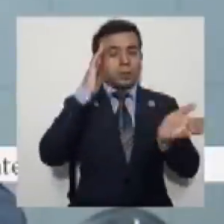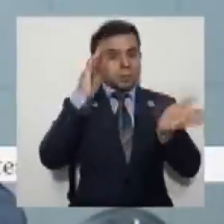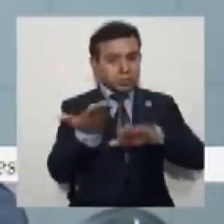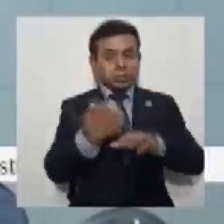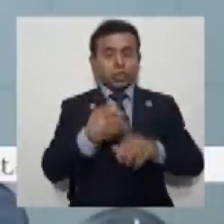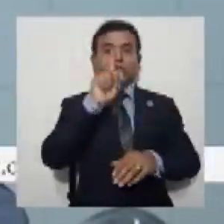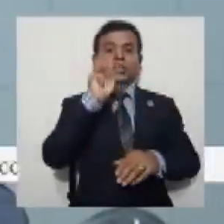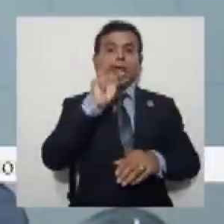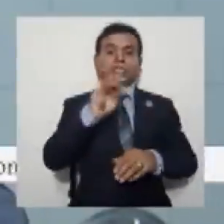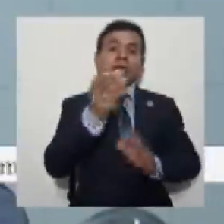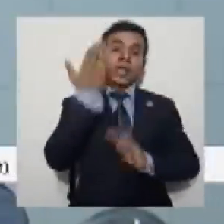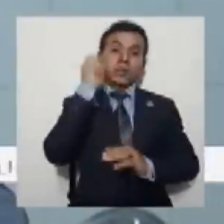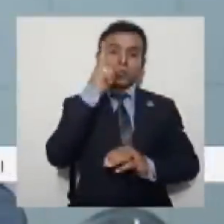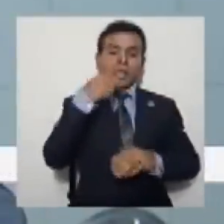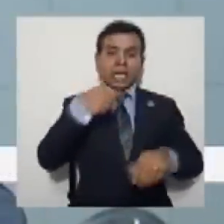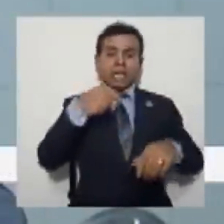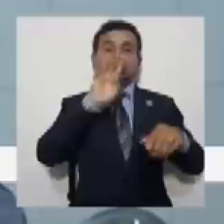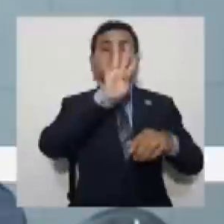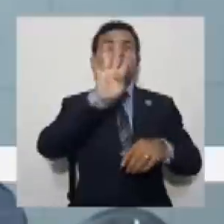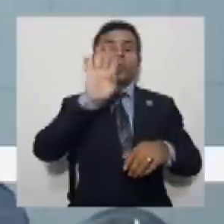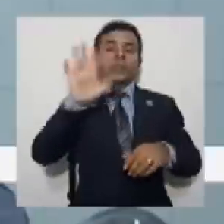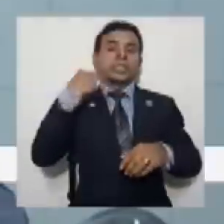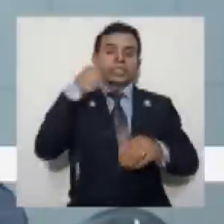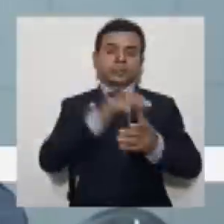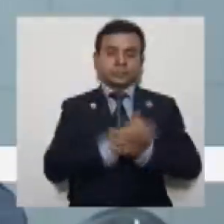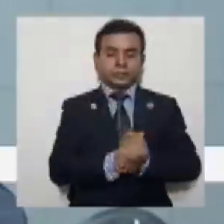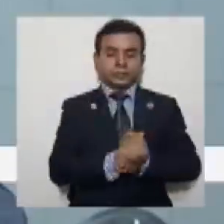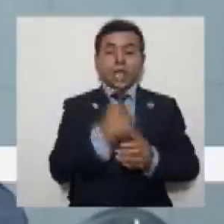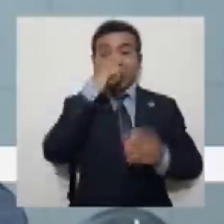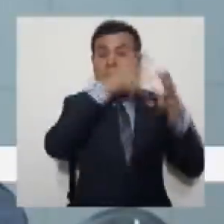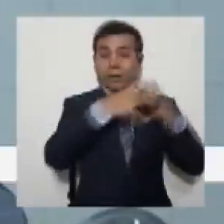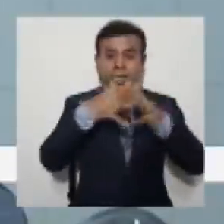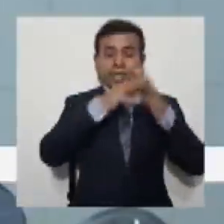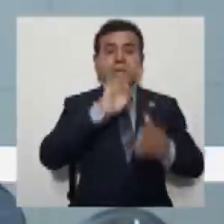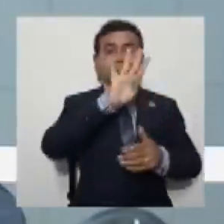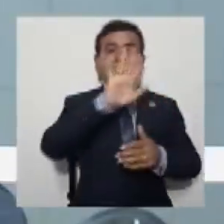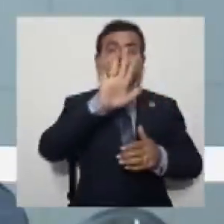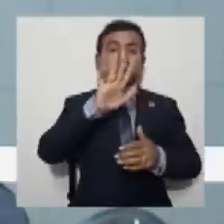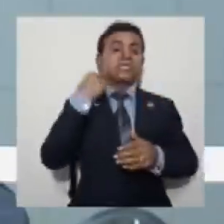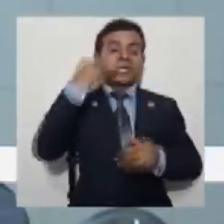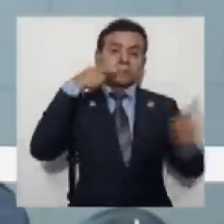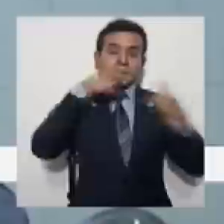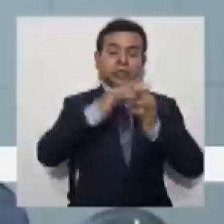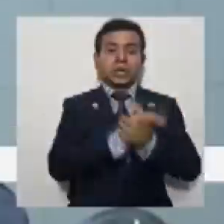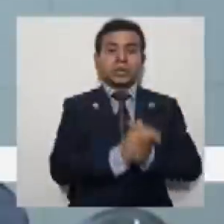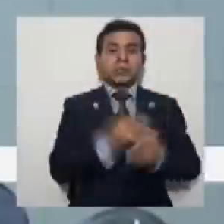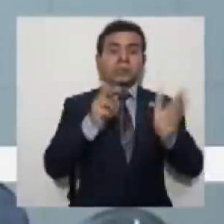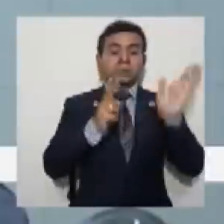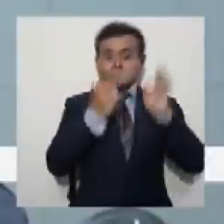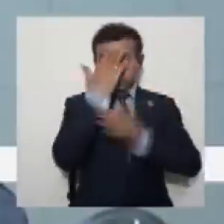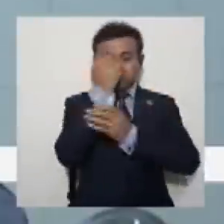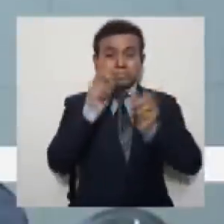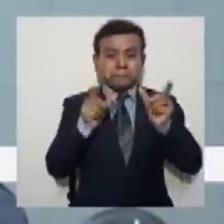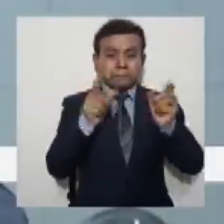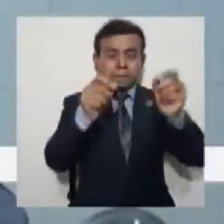আমেরিকাতে ওই 45 দিনে আক্রান্ত হয়েছিল 1,20,000 এবং মৃত্যুবরণ